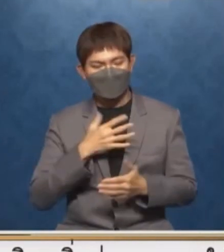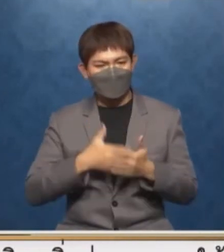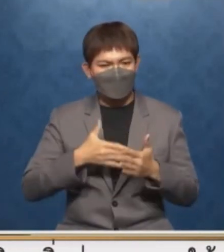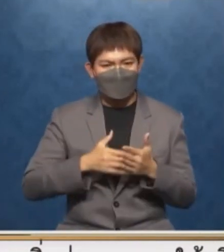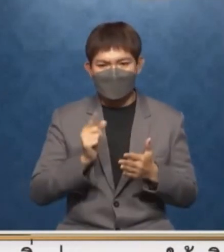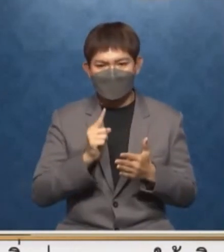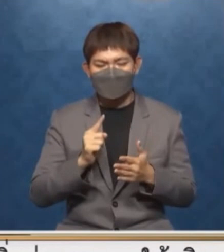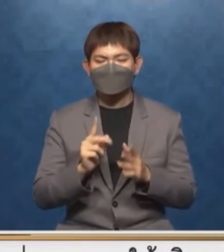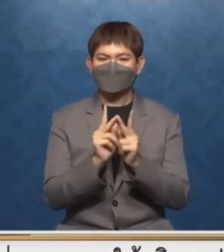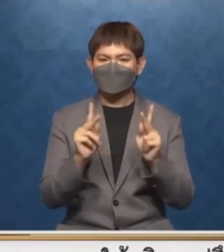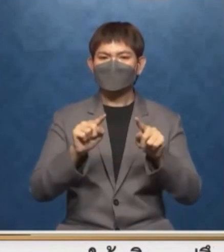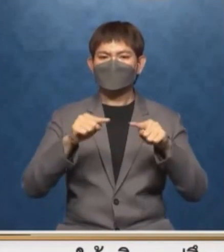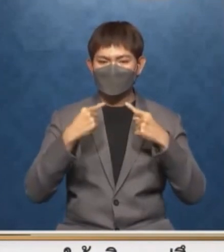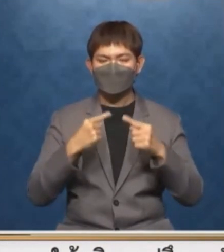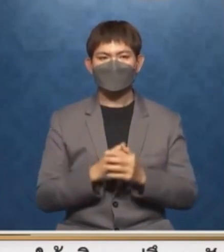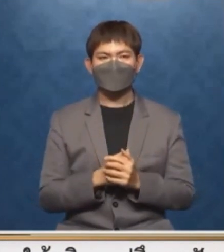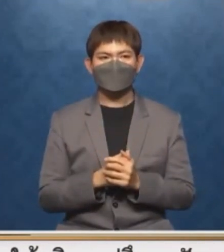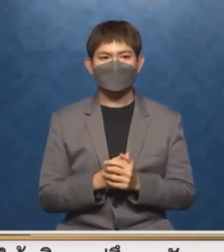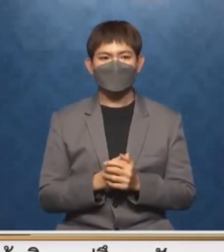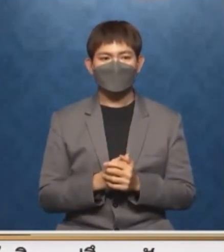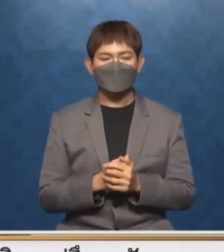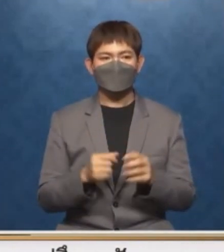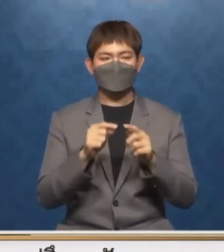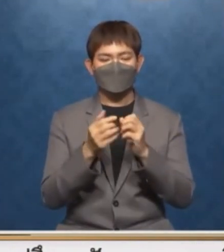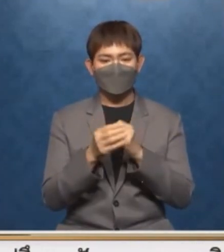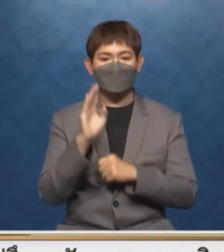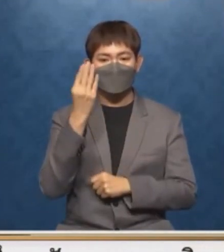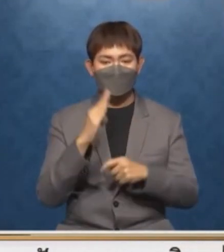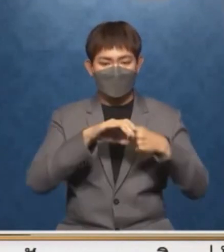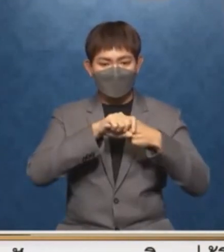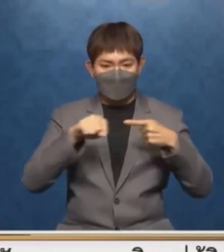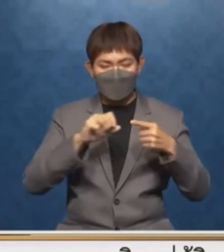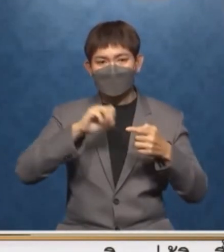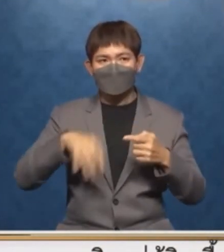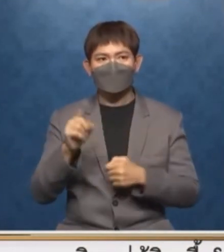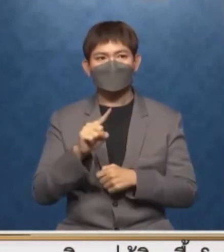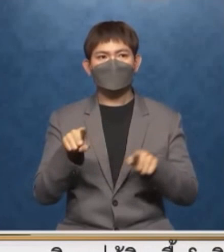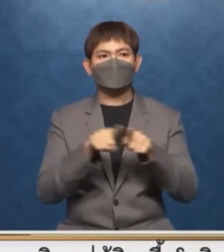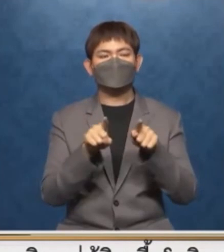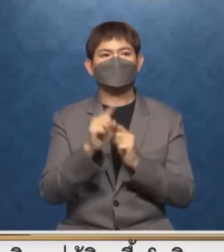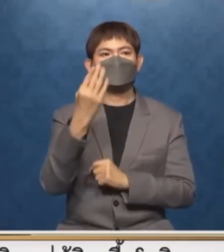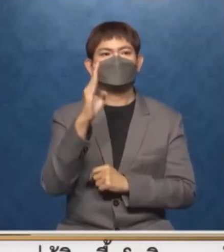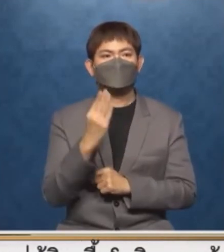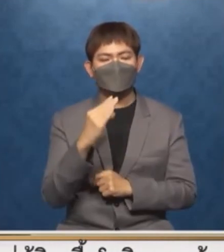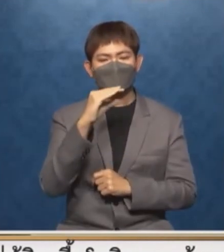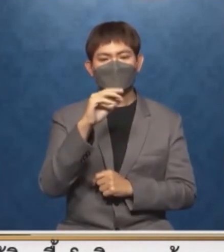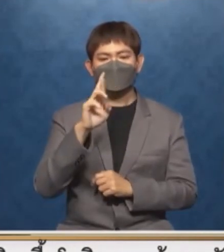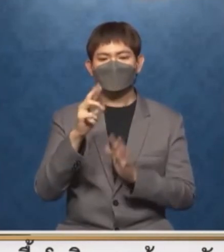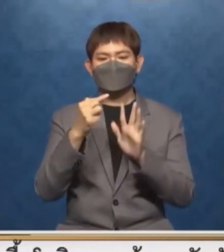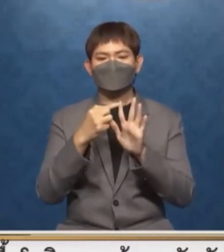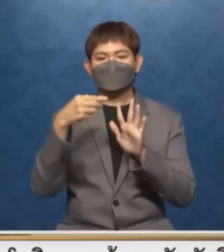วยตอบผมหน่อยเถอะว่าเมื่อท่านเอาใบกระท่อมออกไปแล้วเนี่ยมันก็คือใบโหระพานี่แหละแล้วท่านยังไป